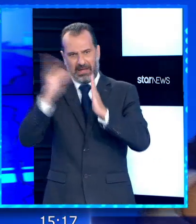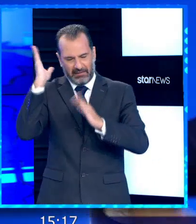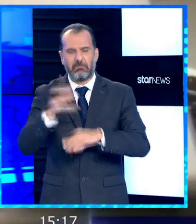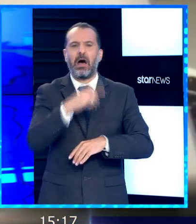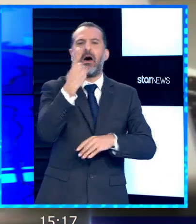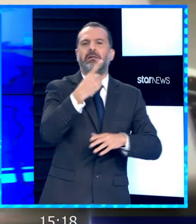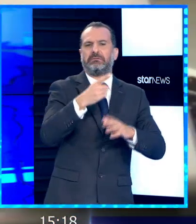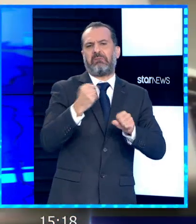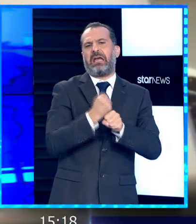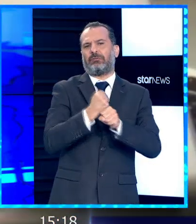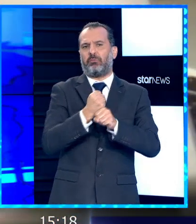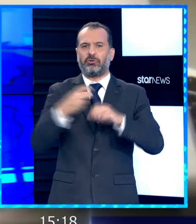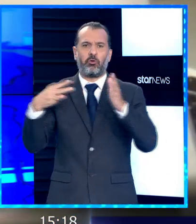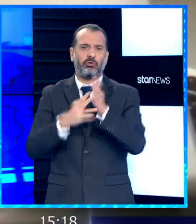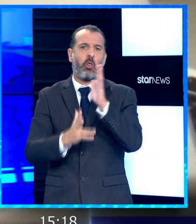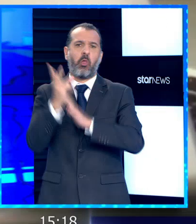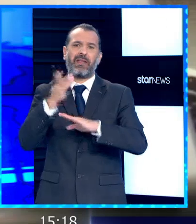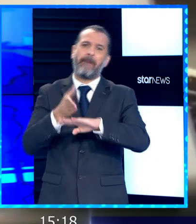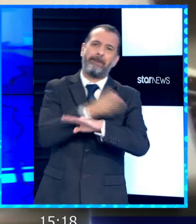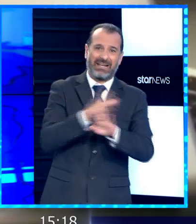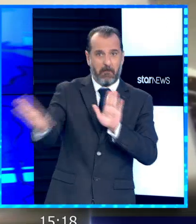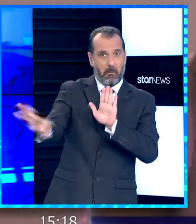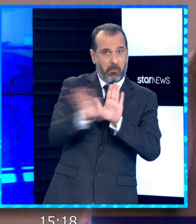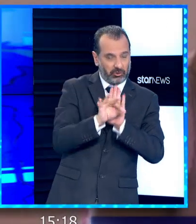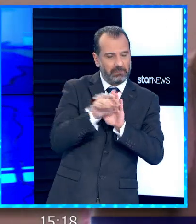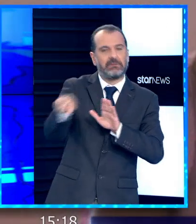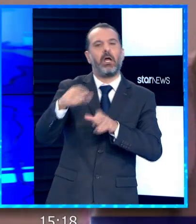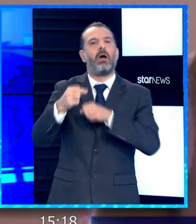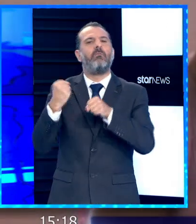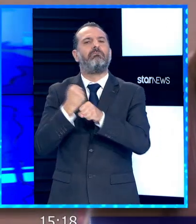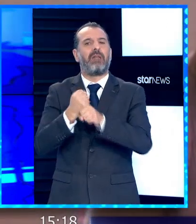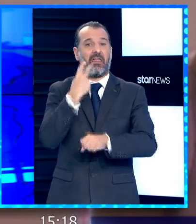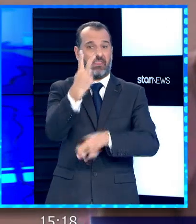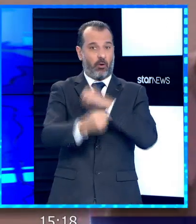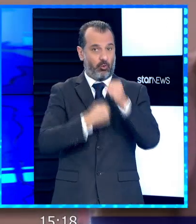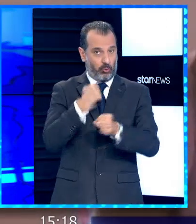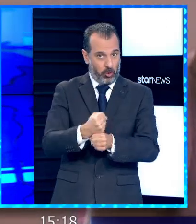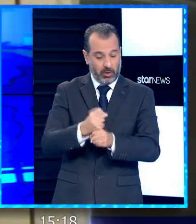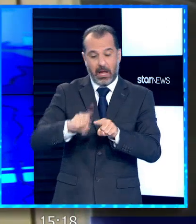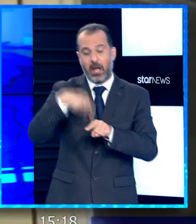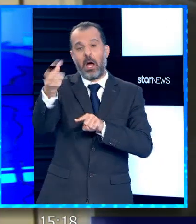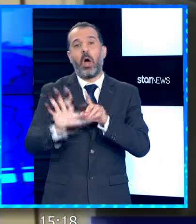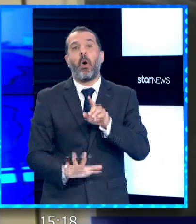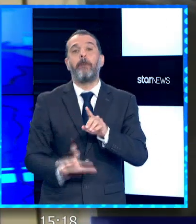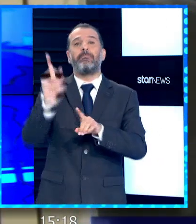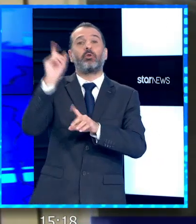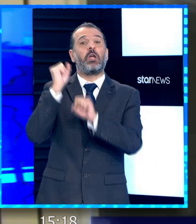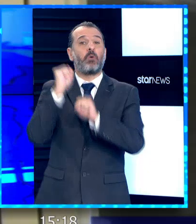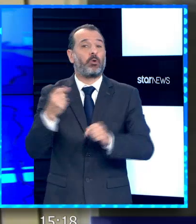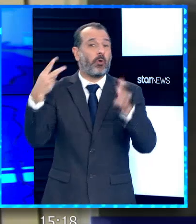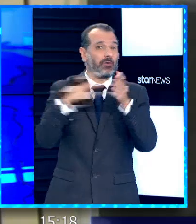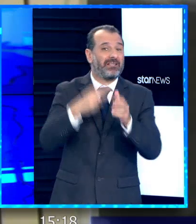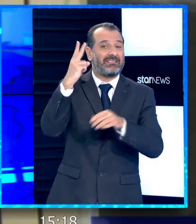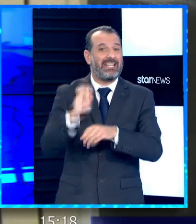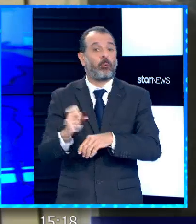εργαζόμενος με πρόσληψη πριν από το 2012 και προϋπηρεσία 2 χρόνων θα δει αύξηση στο μισθό του την